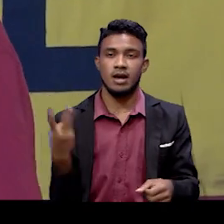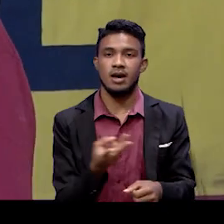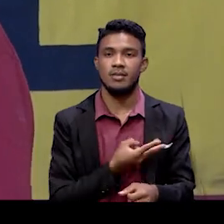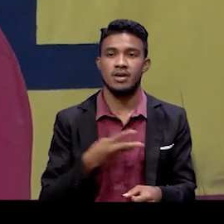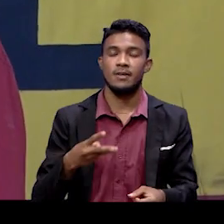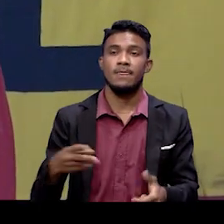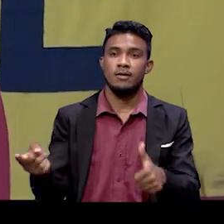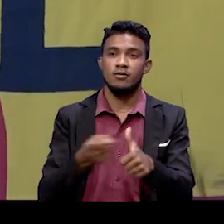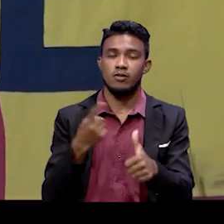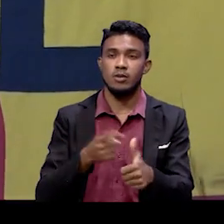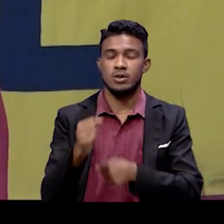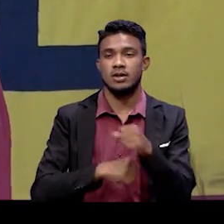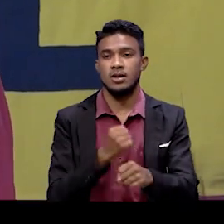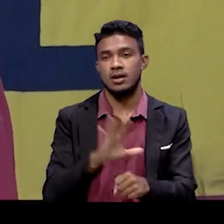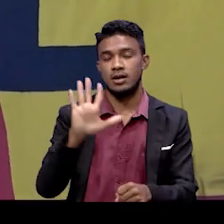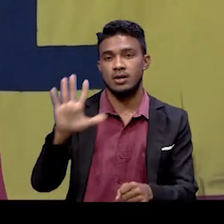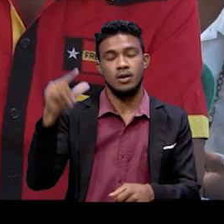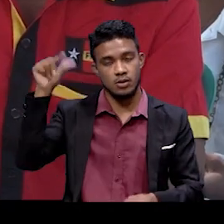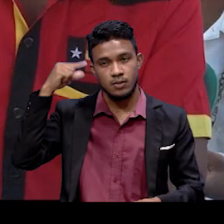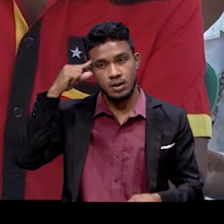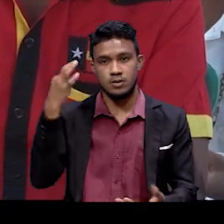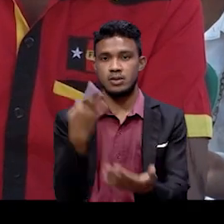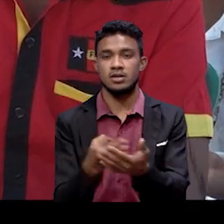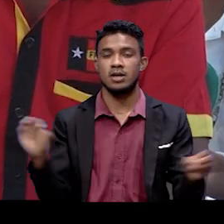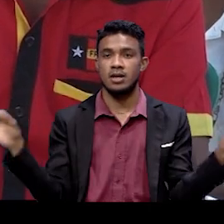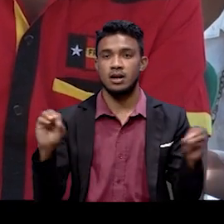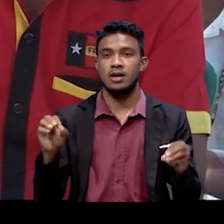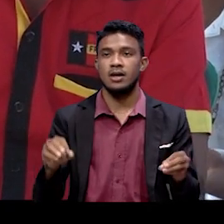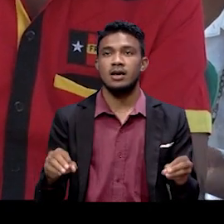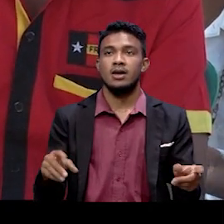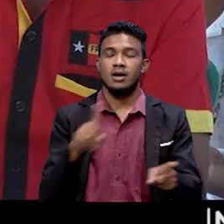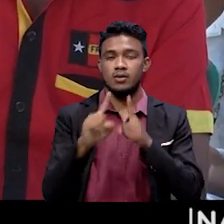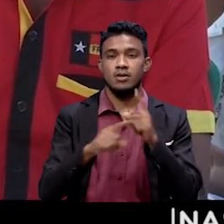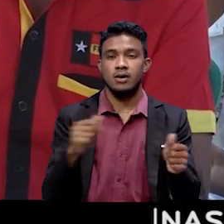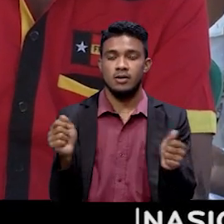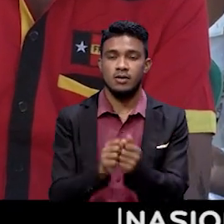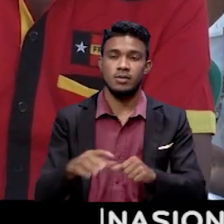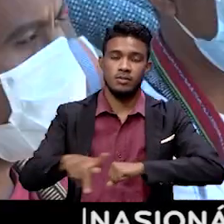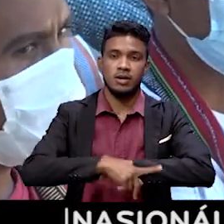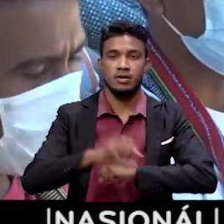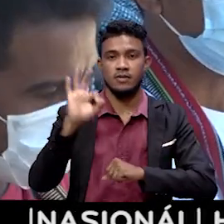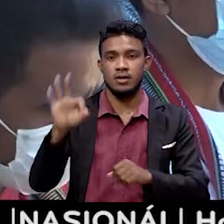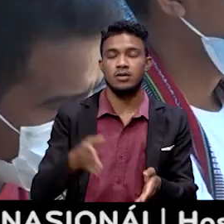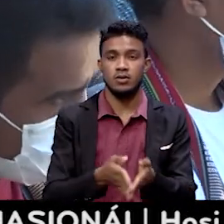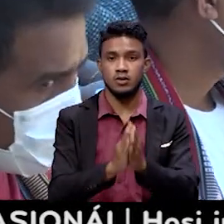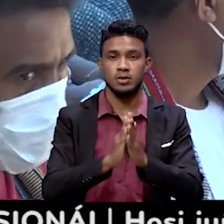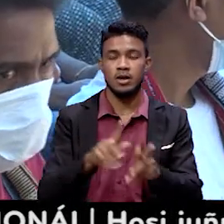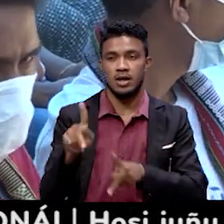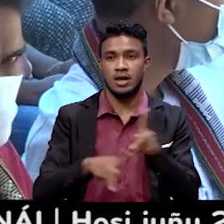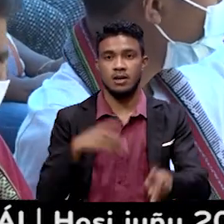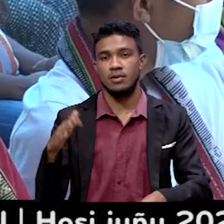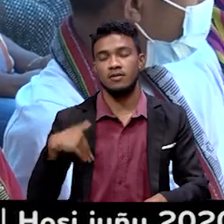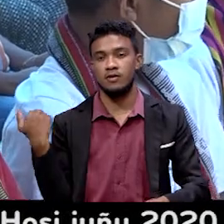fofong ya primero governo konstitusional ko osan laya. Além de ne coordenador Fretiling Trindade Baptista husu geração